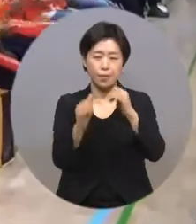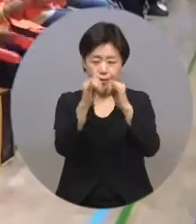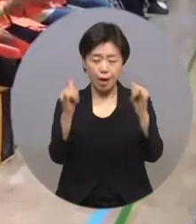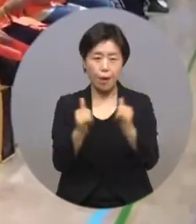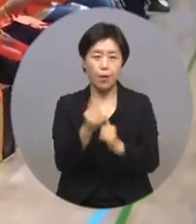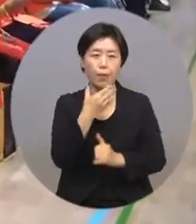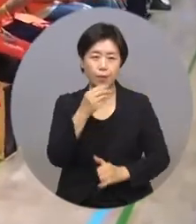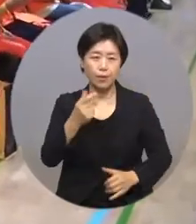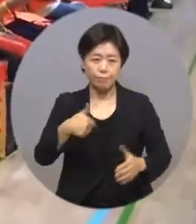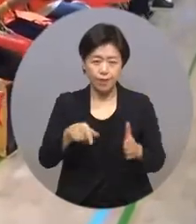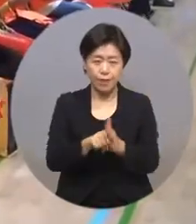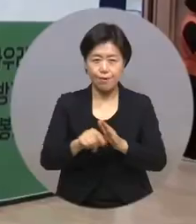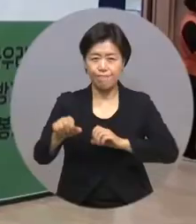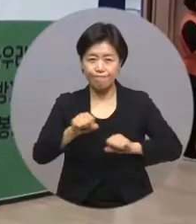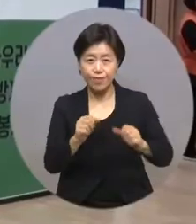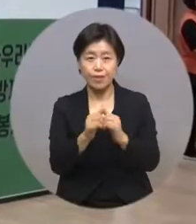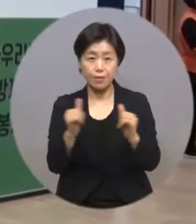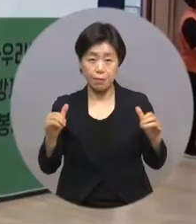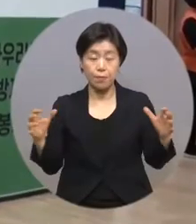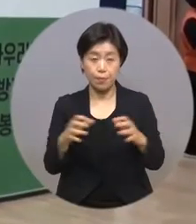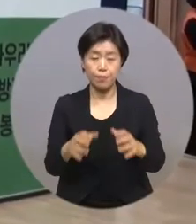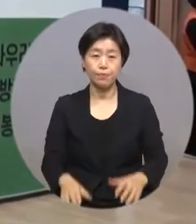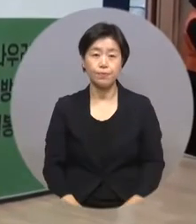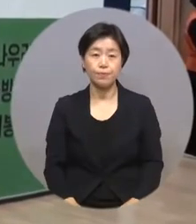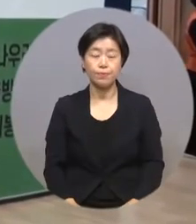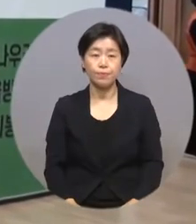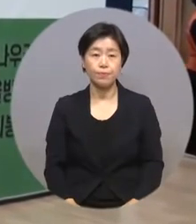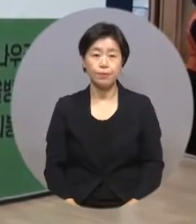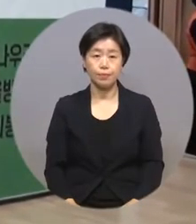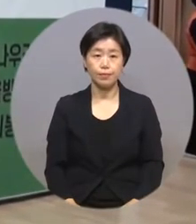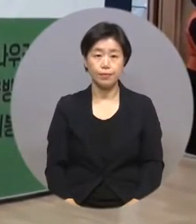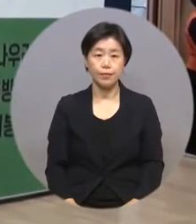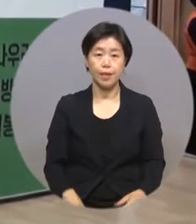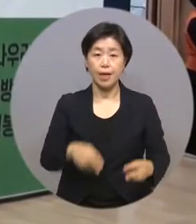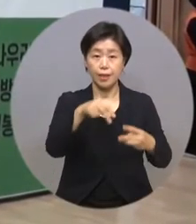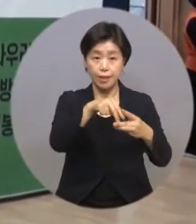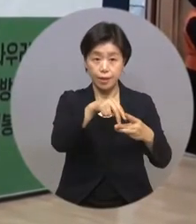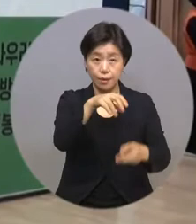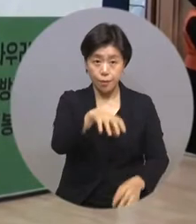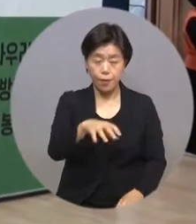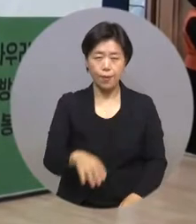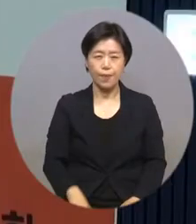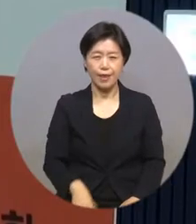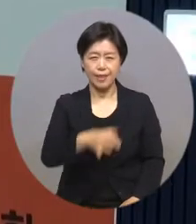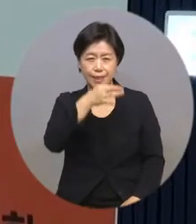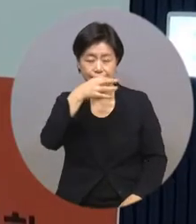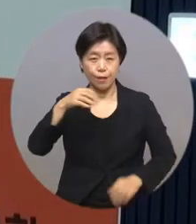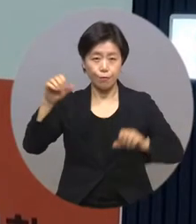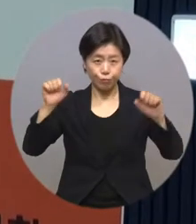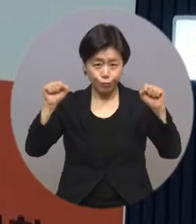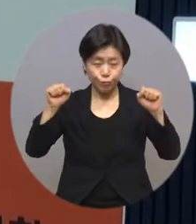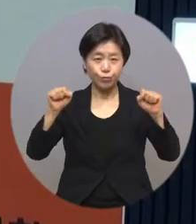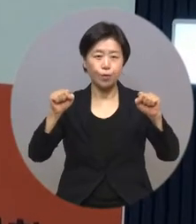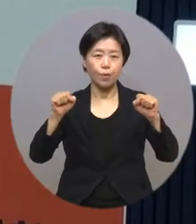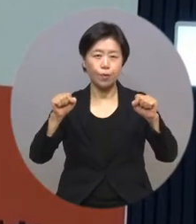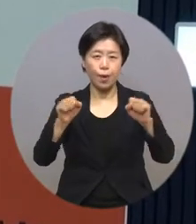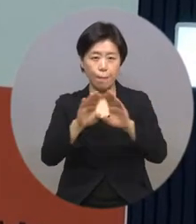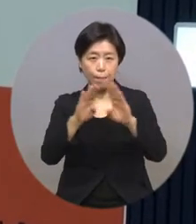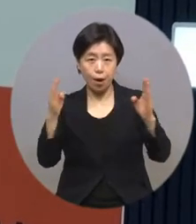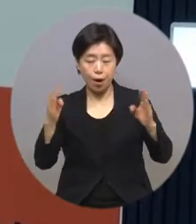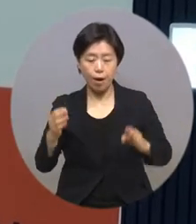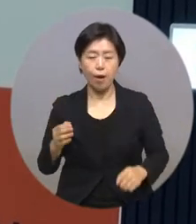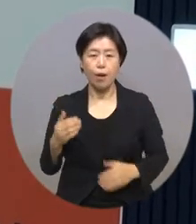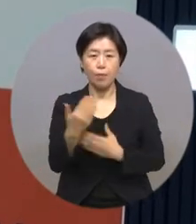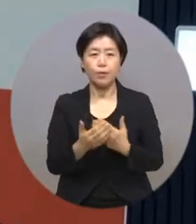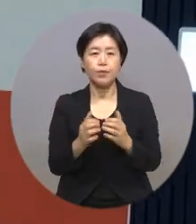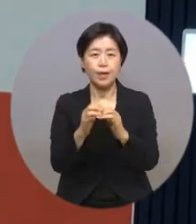현장의 참 일꾼들입니다. 의정부시 자원봉사센터에서는 신나는 운동회를 개최해 봉사자들의 건강한